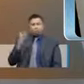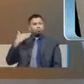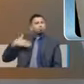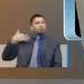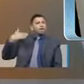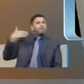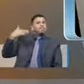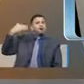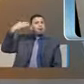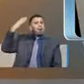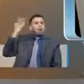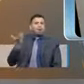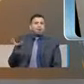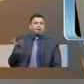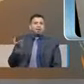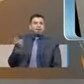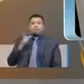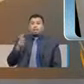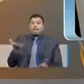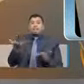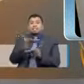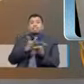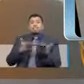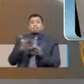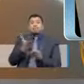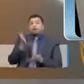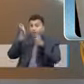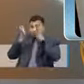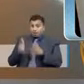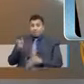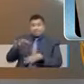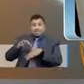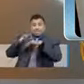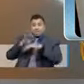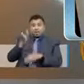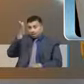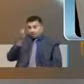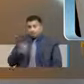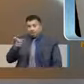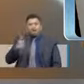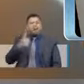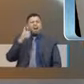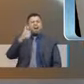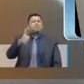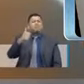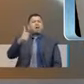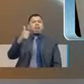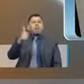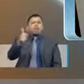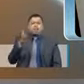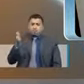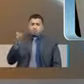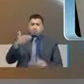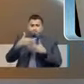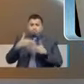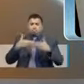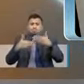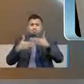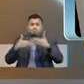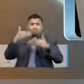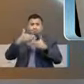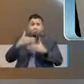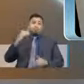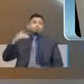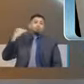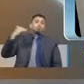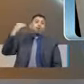والمستقبل، وأن الاستثمار في الإنسان أفضل طريقة لبناء